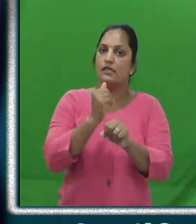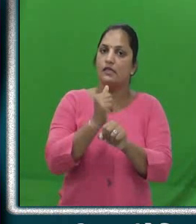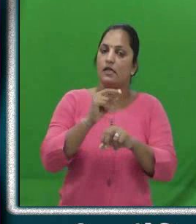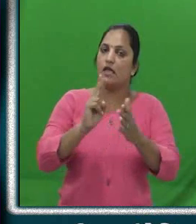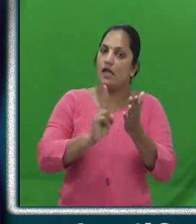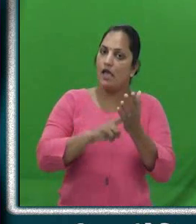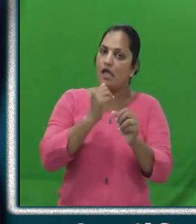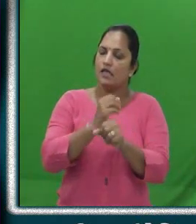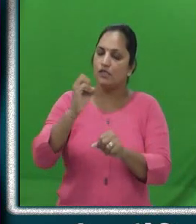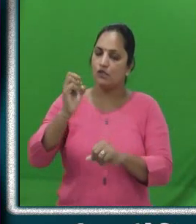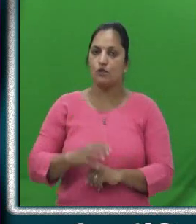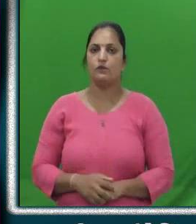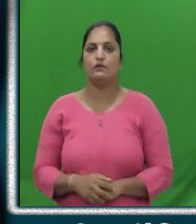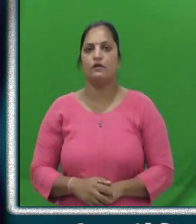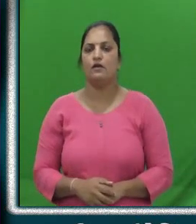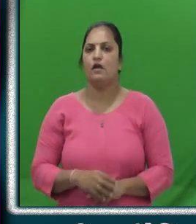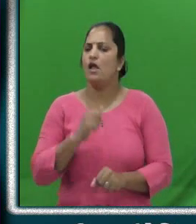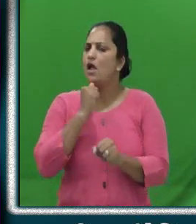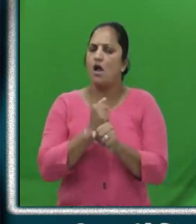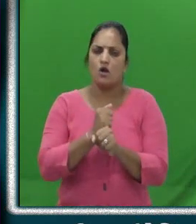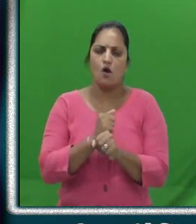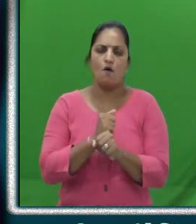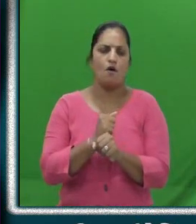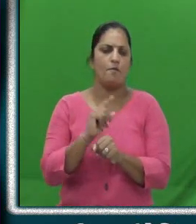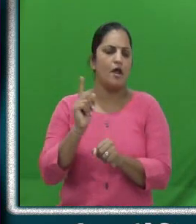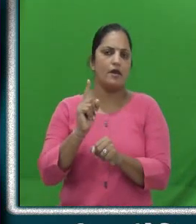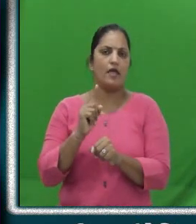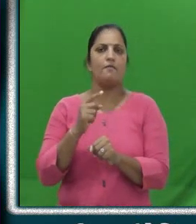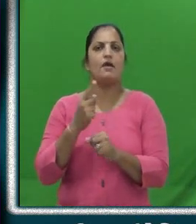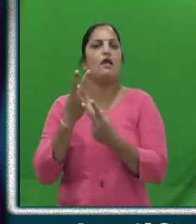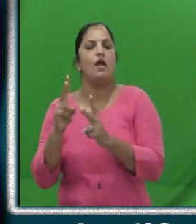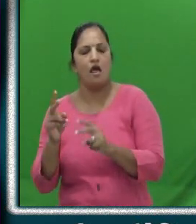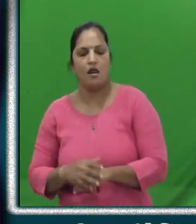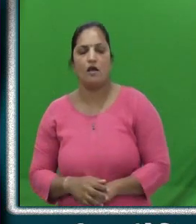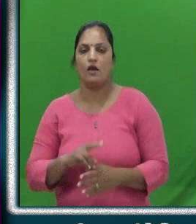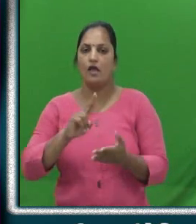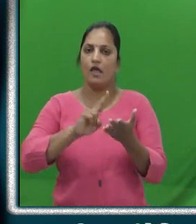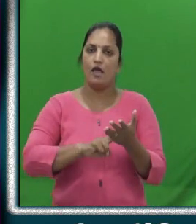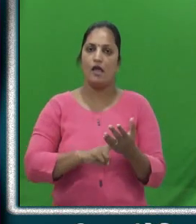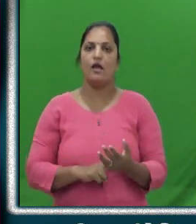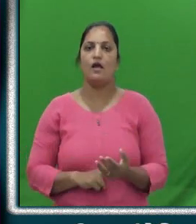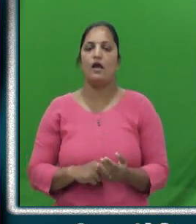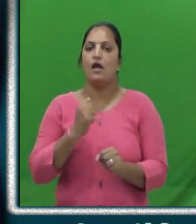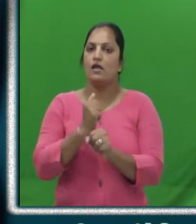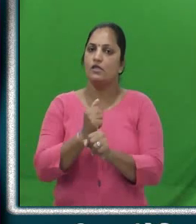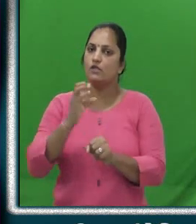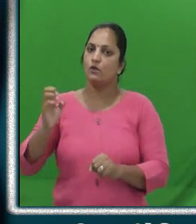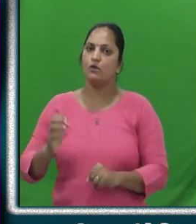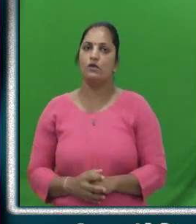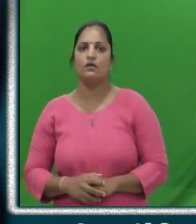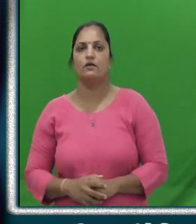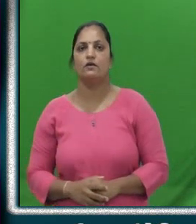એનજીઓ, એનજીઓ એટલે નોન ગવર્મેન્ટલ ઓર્ગેનાઇઝેશન. એનજીઓ નું ફૂલ ફોર્મ શું થાય?